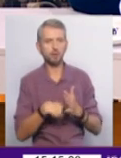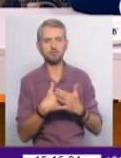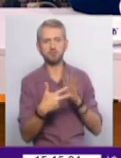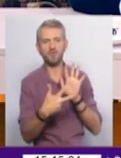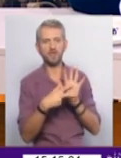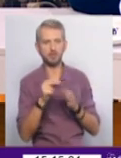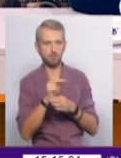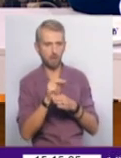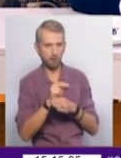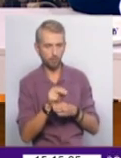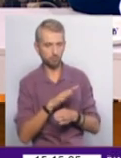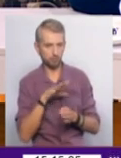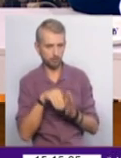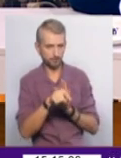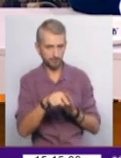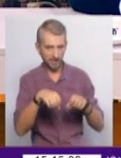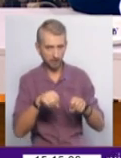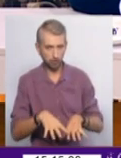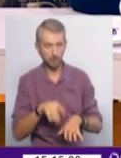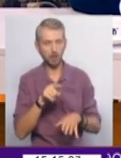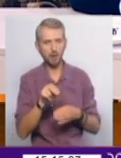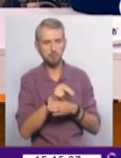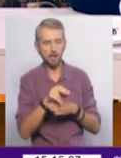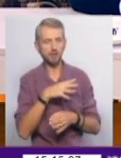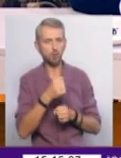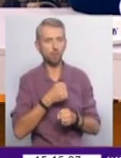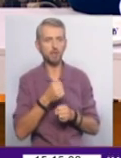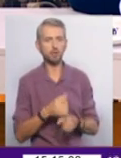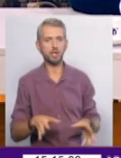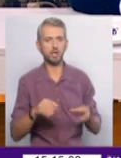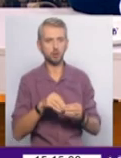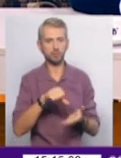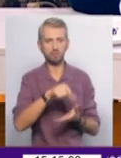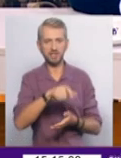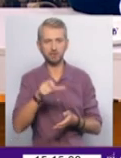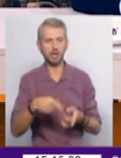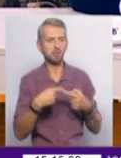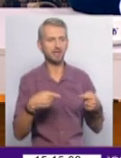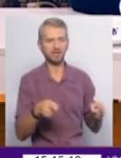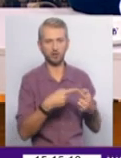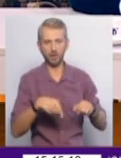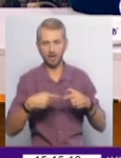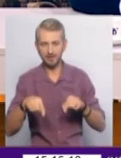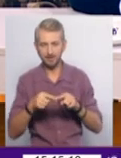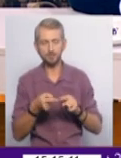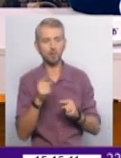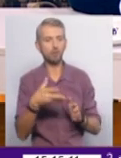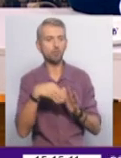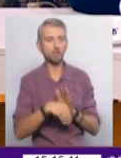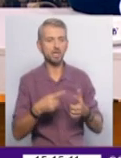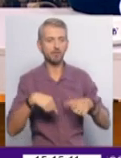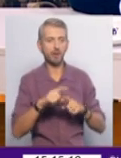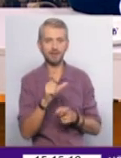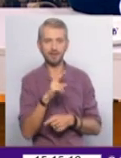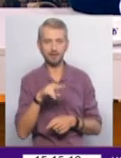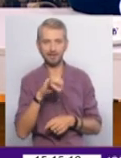до цього рішення. Ці правки були опрацьовані разом з представниками різних фракцій, в тому числі і з фракцією «Єдність»